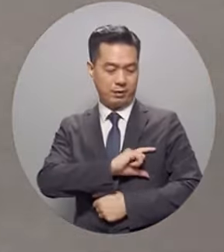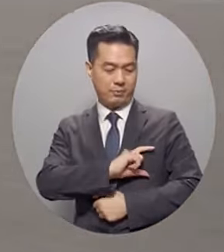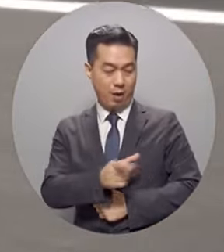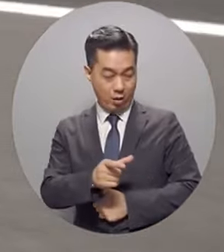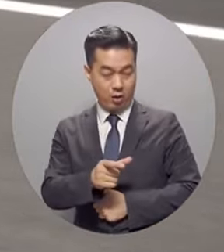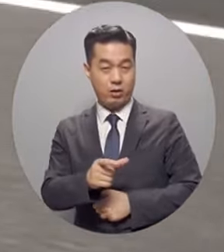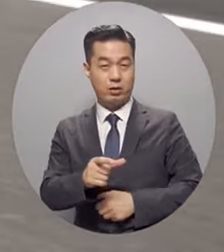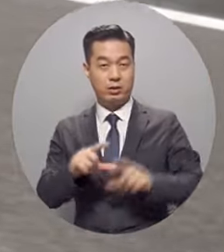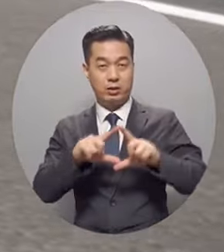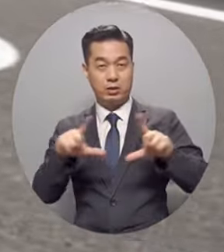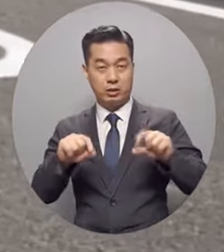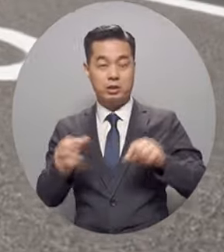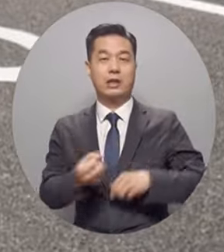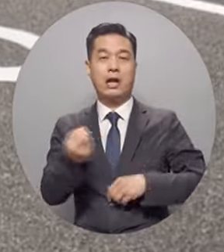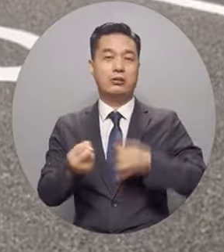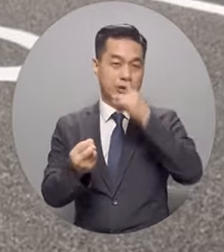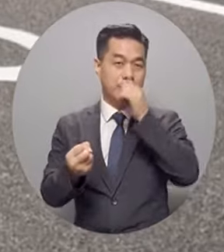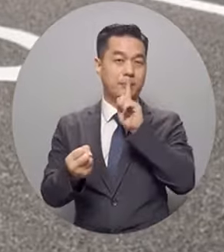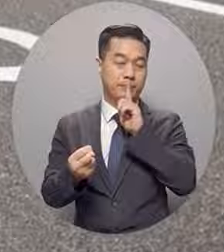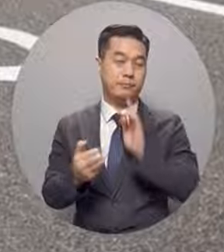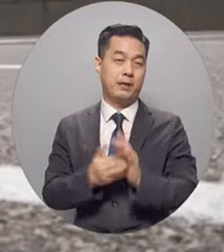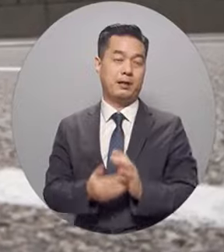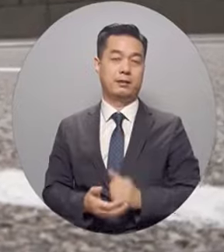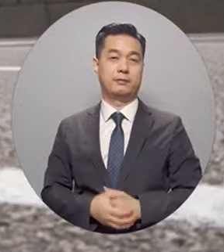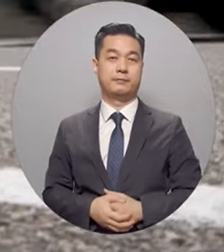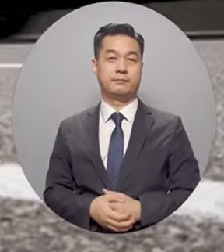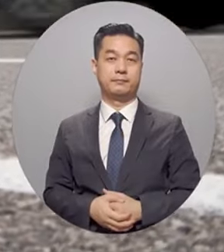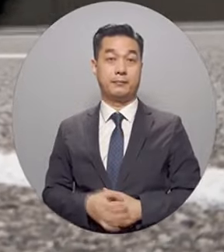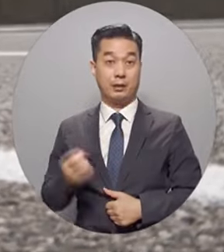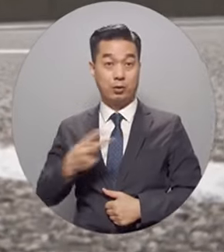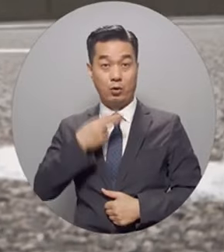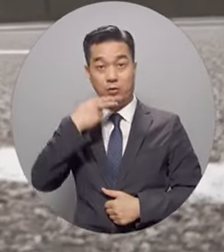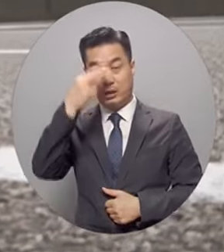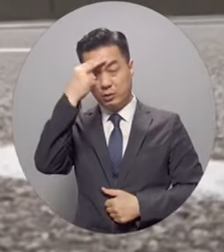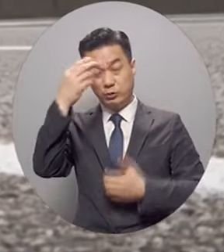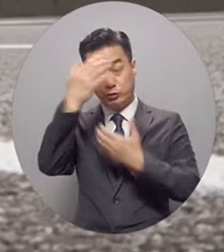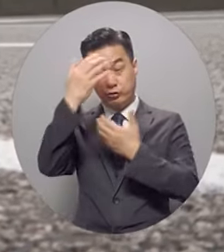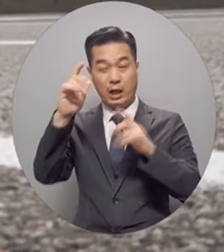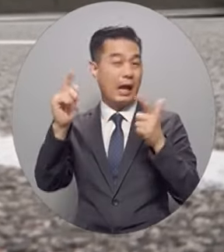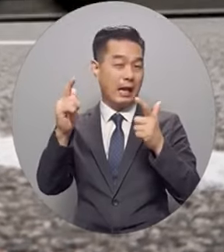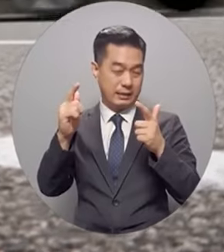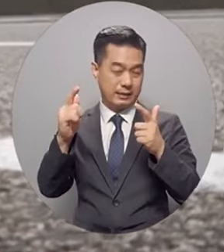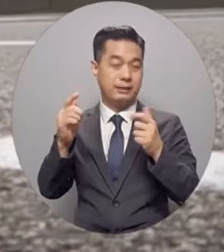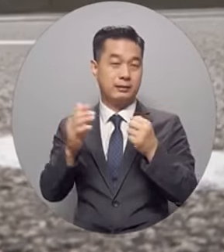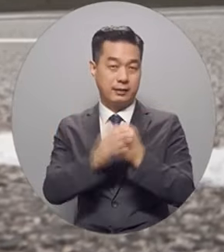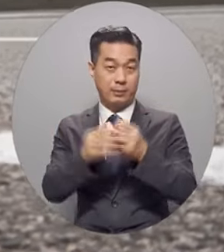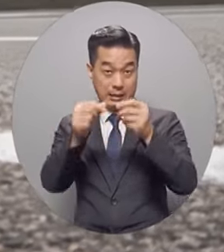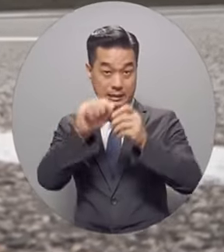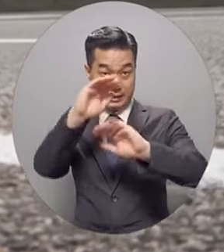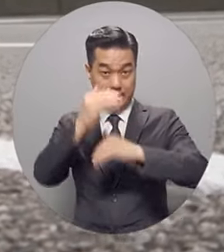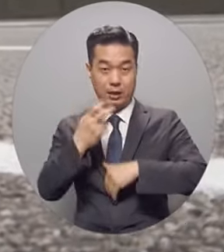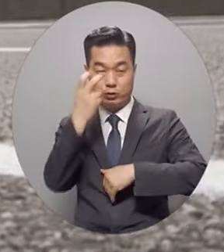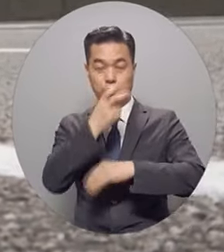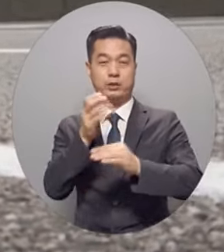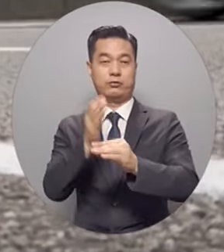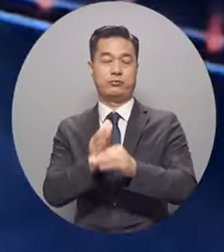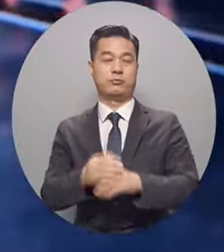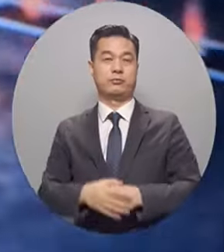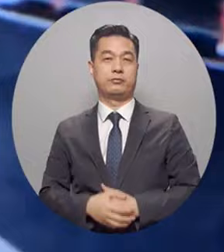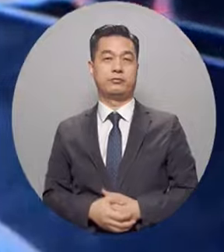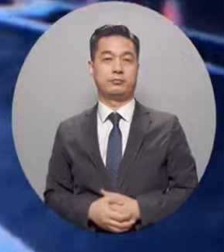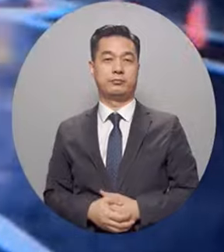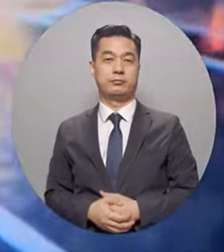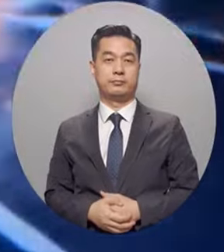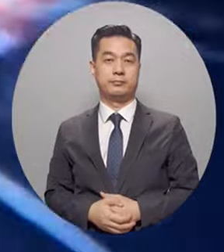면허증을 소지하고 있었다고 밝혔습니다 또 음주 상태는 아니었던 것으로 보고 자세한 사고 경의를 조사 중입니다